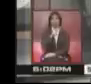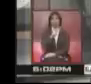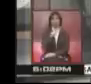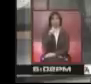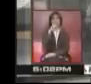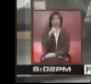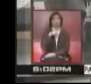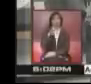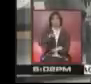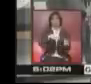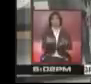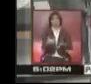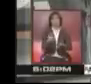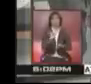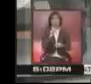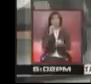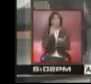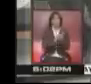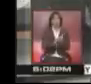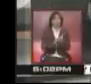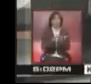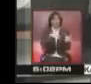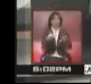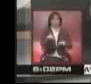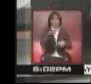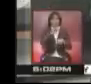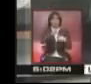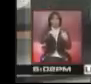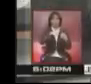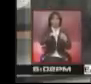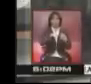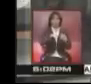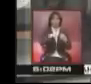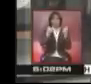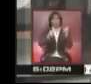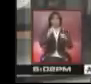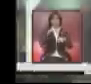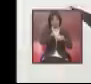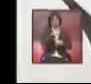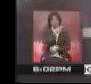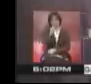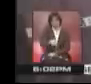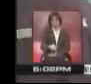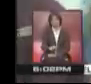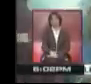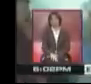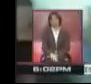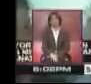misis niyang kapitana matapos tambangan sa Maynila. Mon Gualvez, ikwento mo.